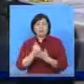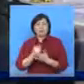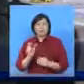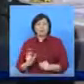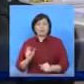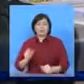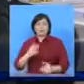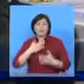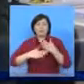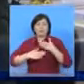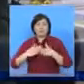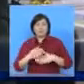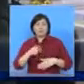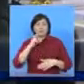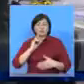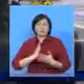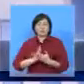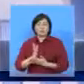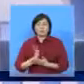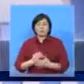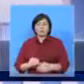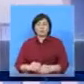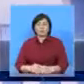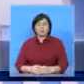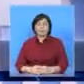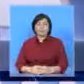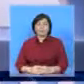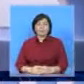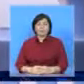жители довольны доступностью услуг.